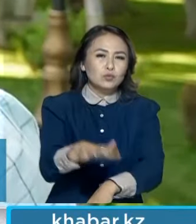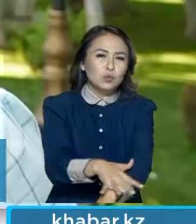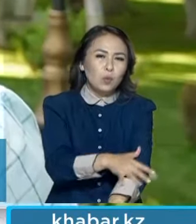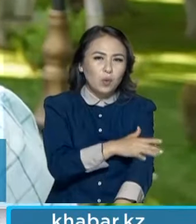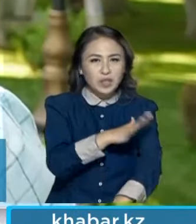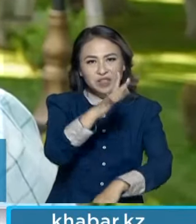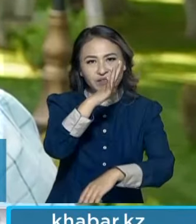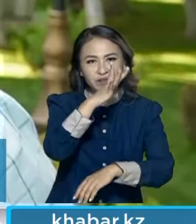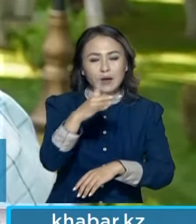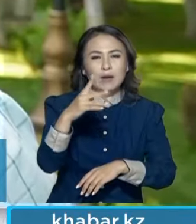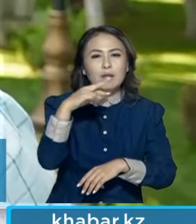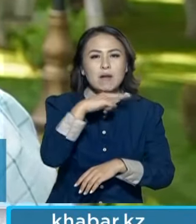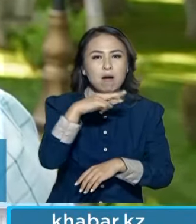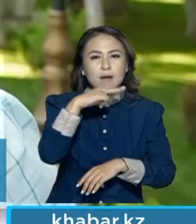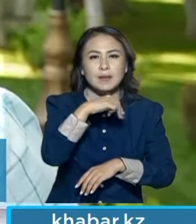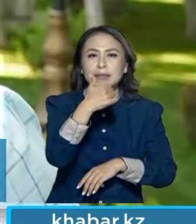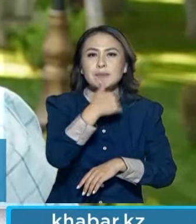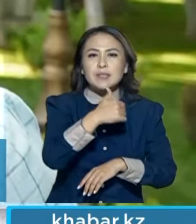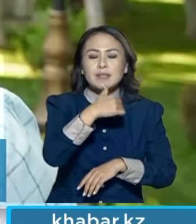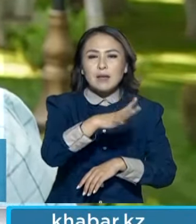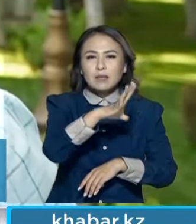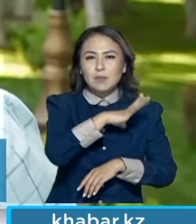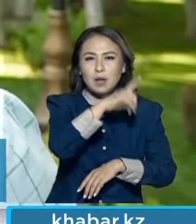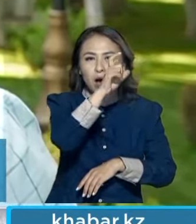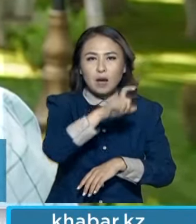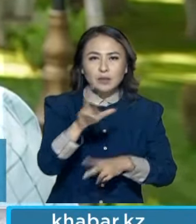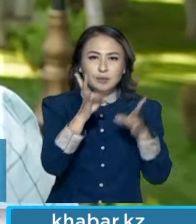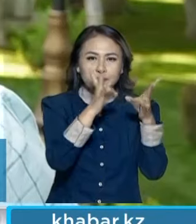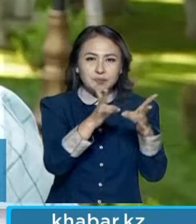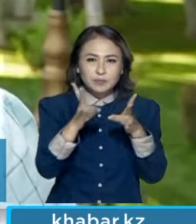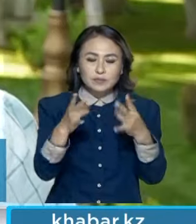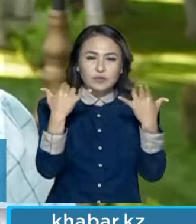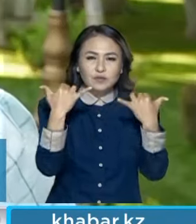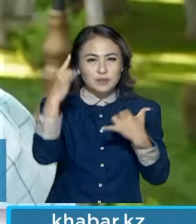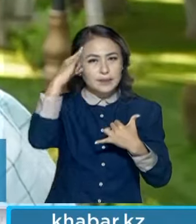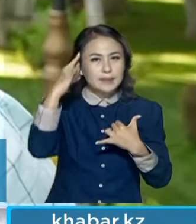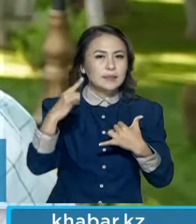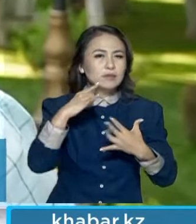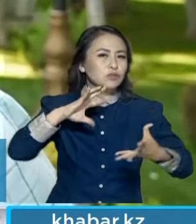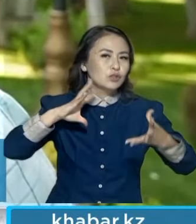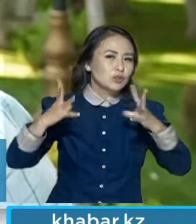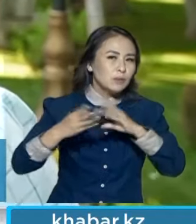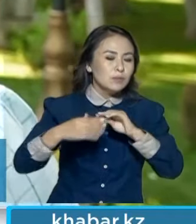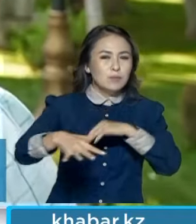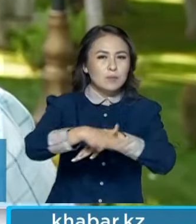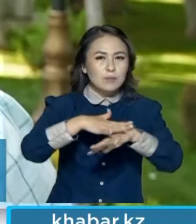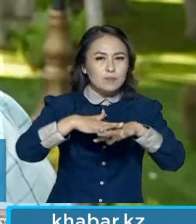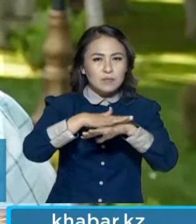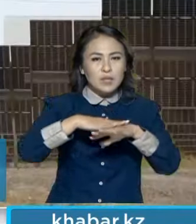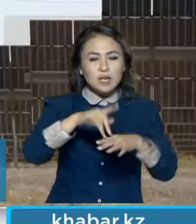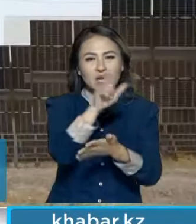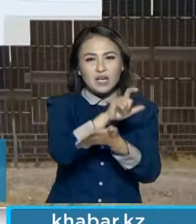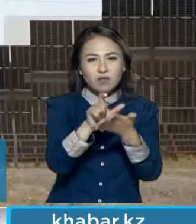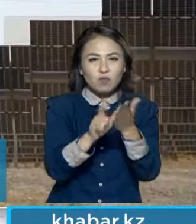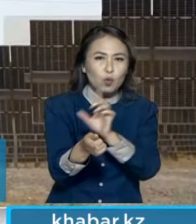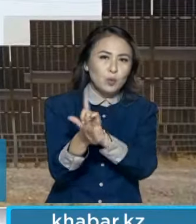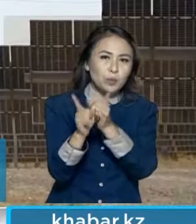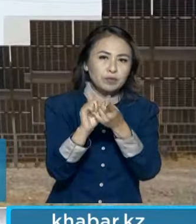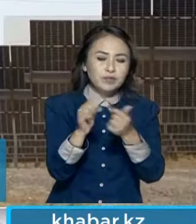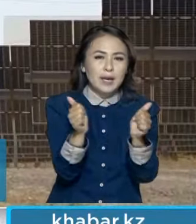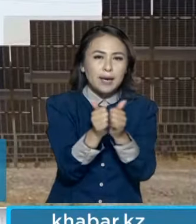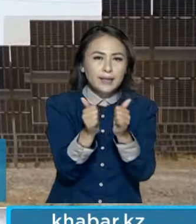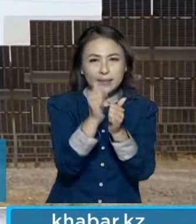елде ядролық қарудың сынақтары өтті. Адамдар оның зардабын тартты. Бұл ретте Қазақстан үкіметінің жалпы халықтық референдум өткізу құптарлық іс. Дегенмен көрші